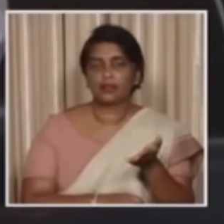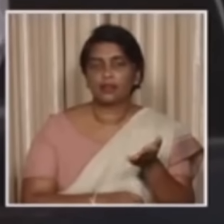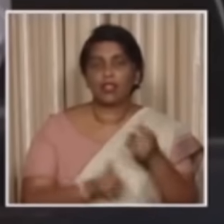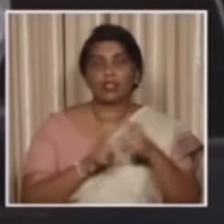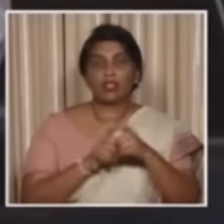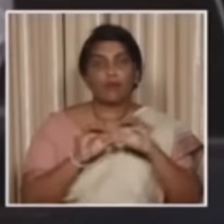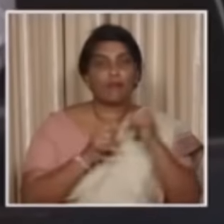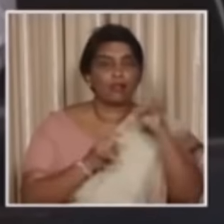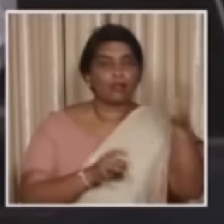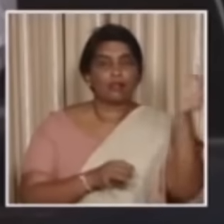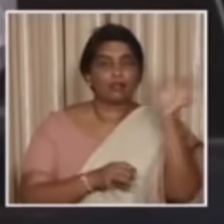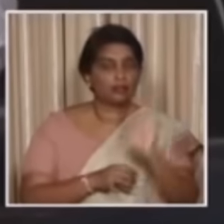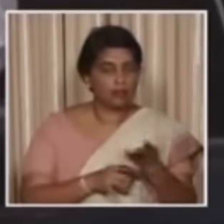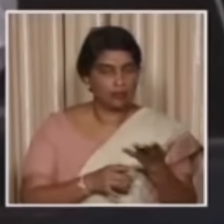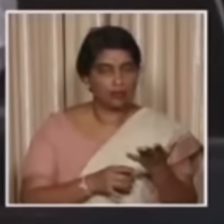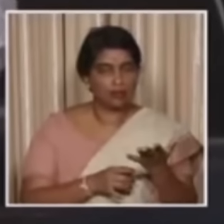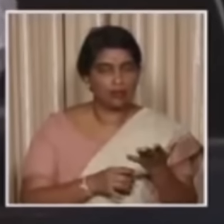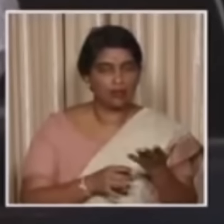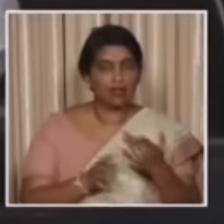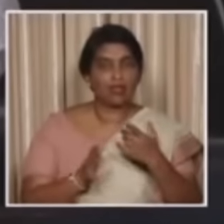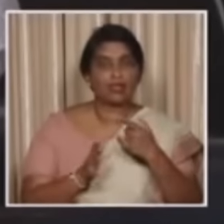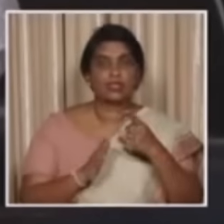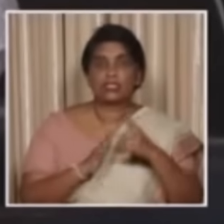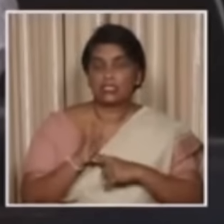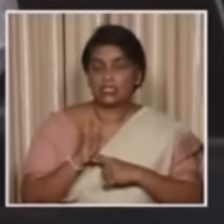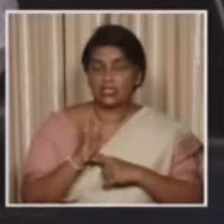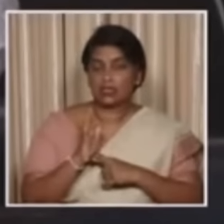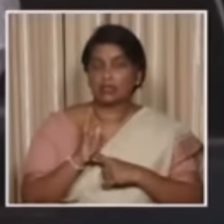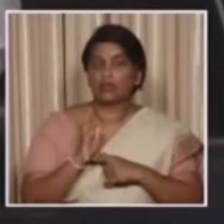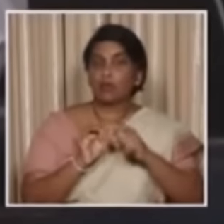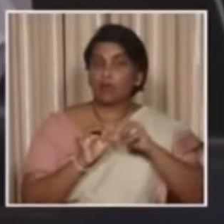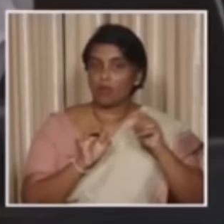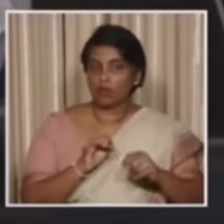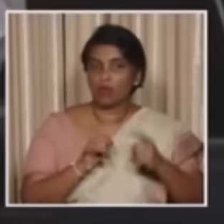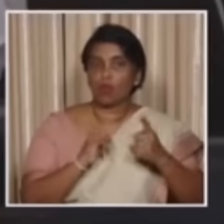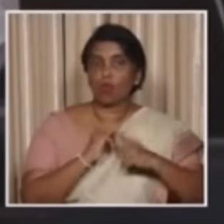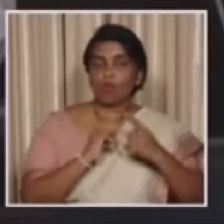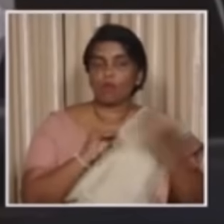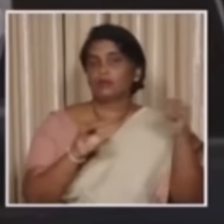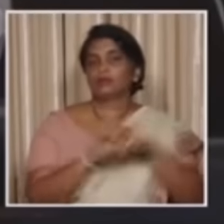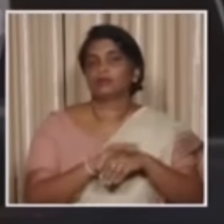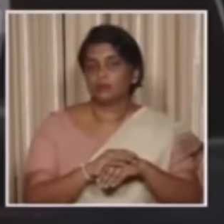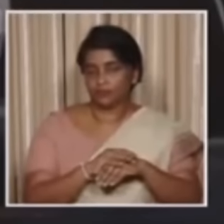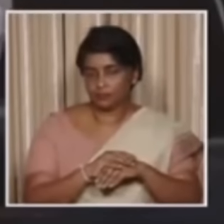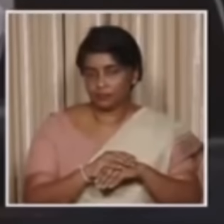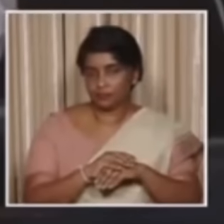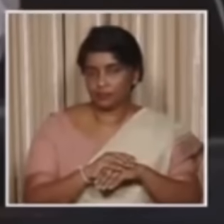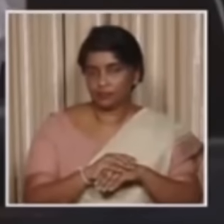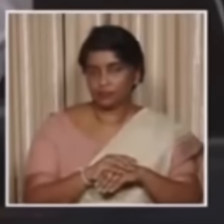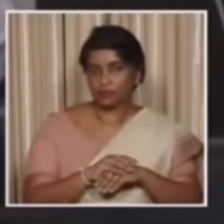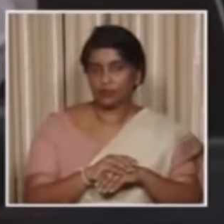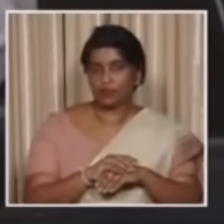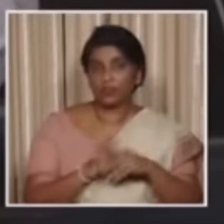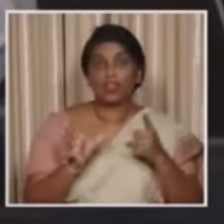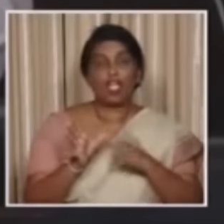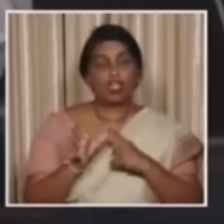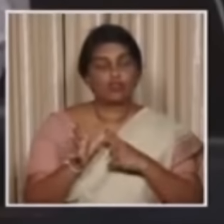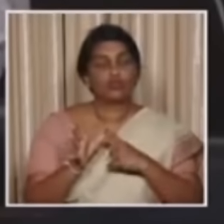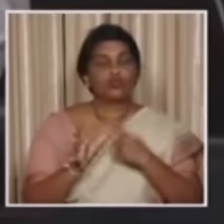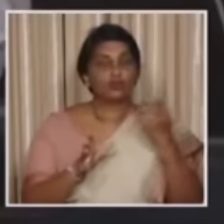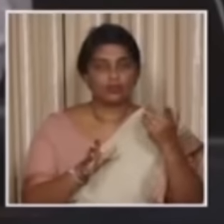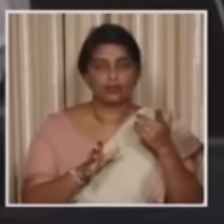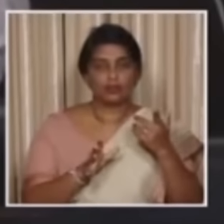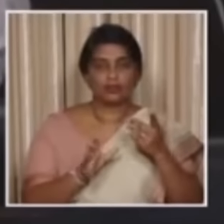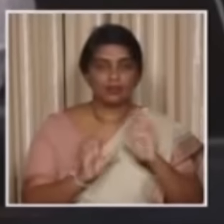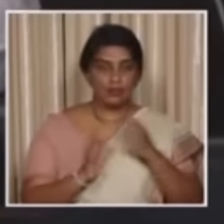ධර්මදාස පවුල කෙනෙක්ව පත් කරානේ. ජයන්ත ධර්මදාස හිටියේ බෝඩ් එකේ හිටියා. උපාලි ධර්මදාස මේකට පත් කරා. ඊට පස්සේ අර්ජුන රණතුංග